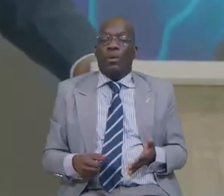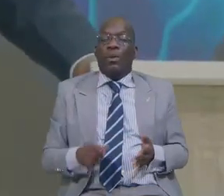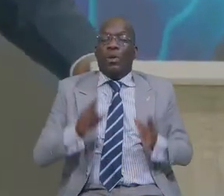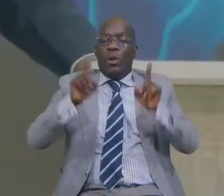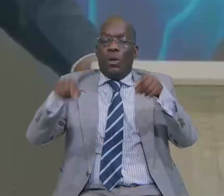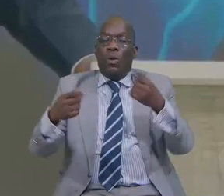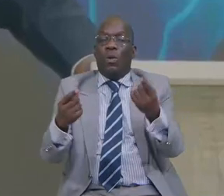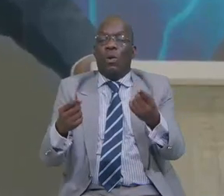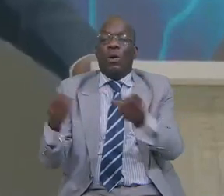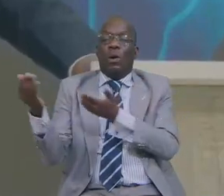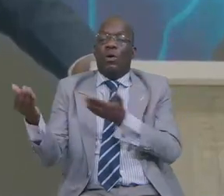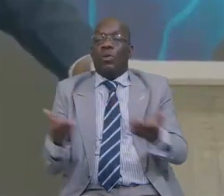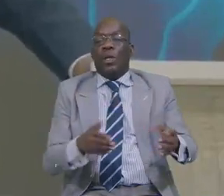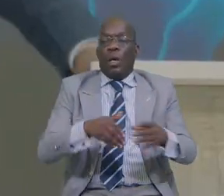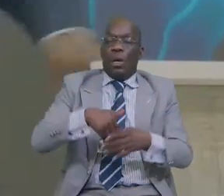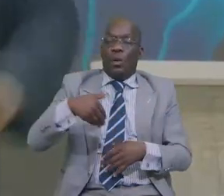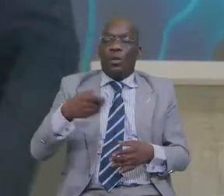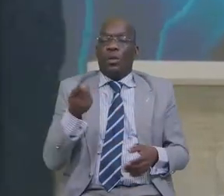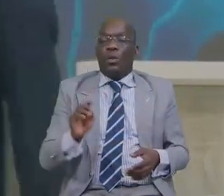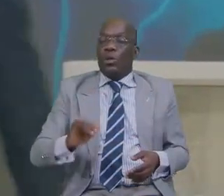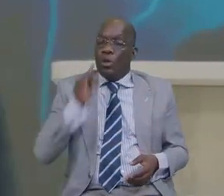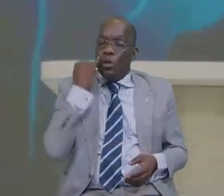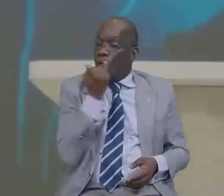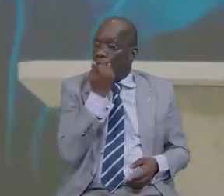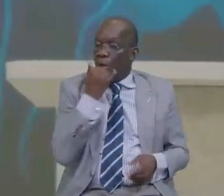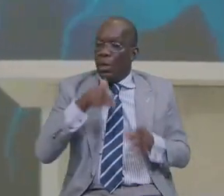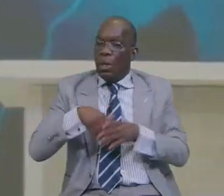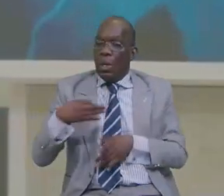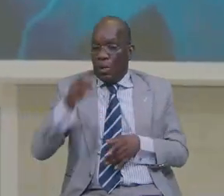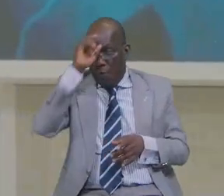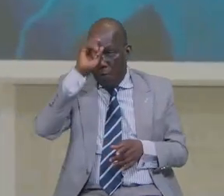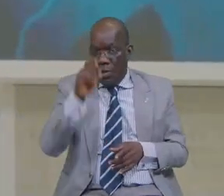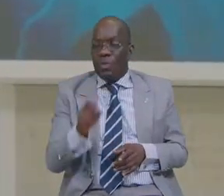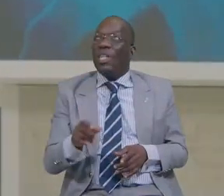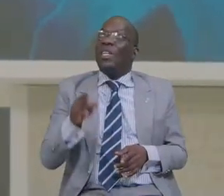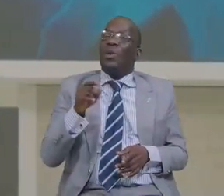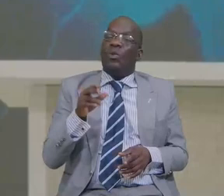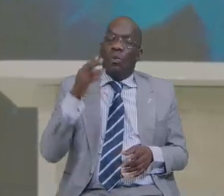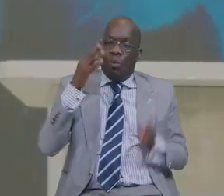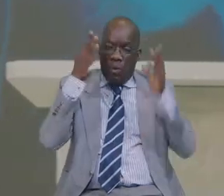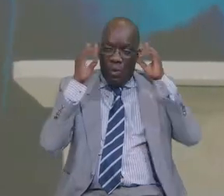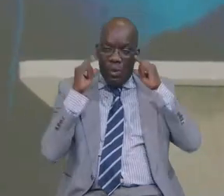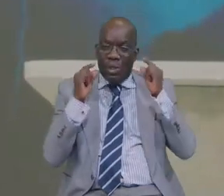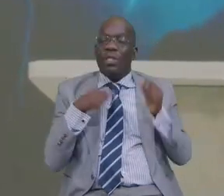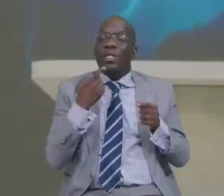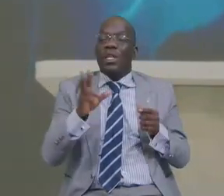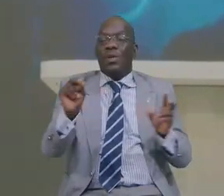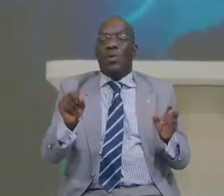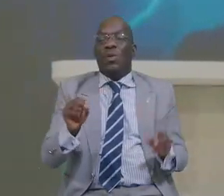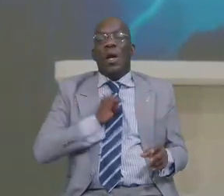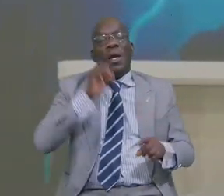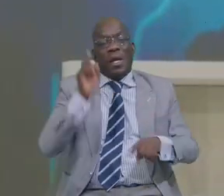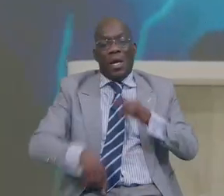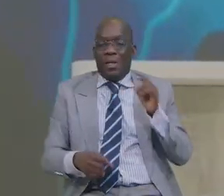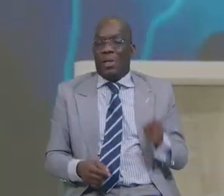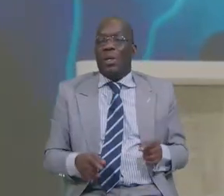Mon établissement va faire sortir les enfants d'Israël d'Égypte. Non, je ne peux pas, Seigneur. Oui, tu le